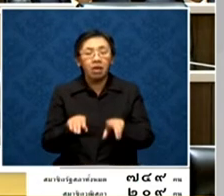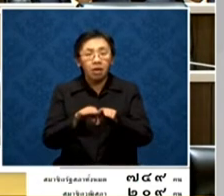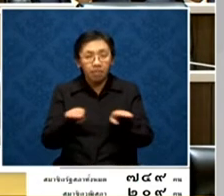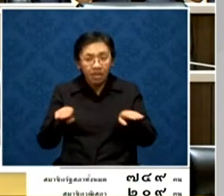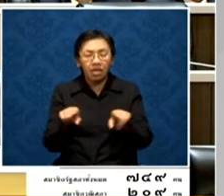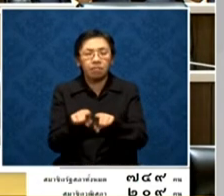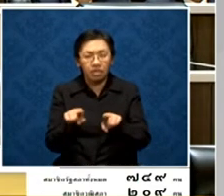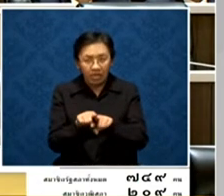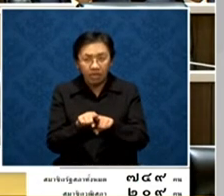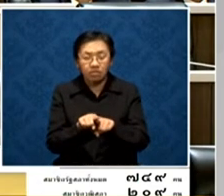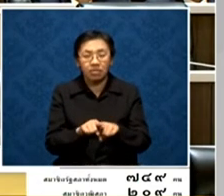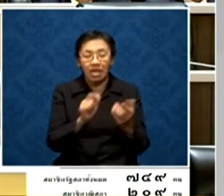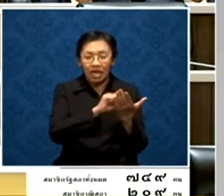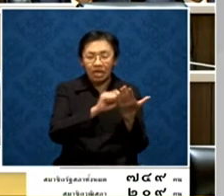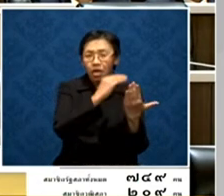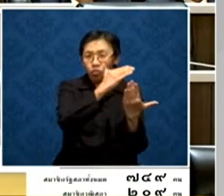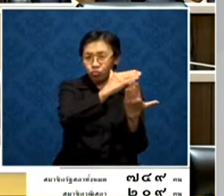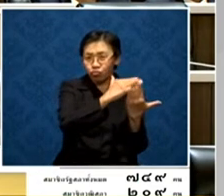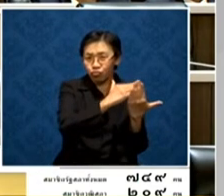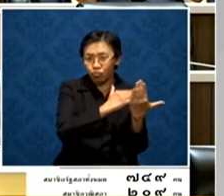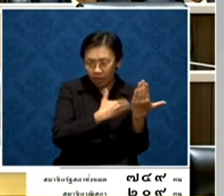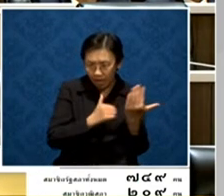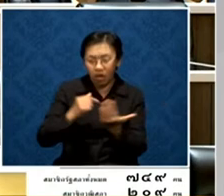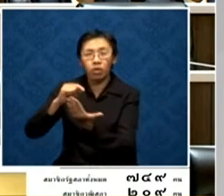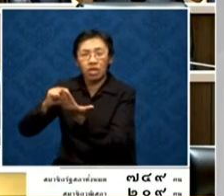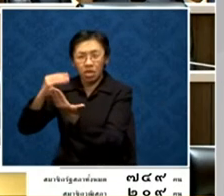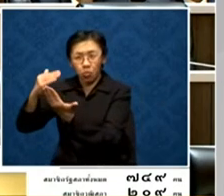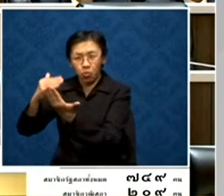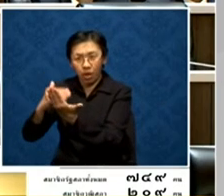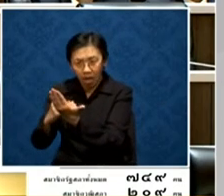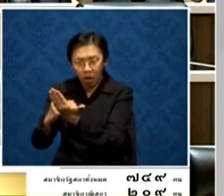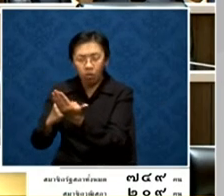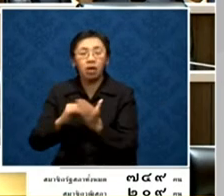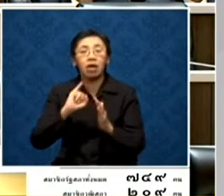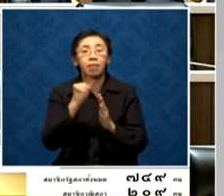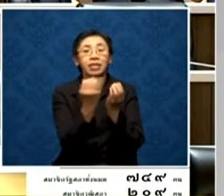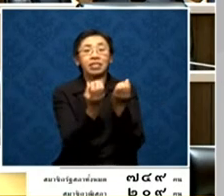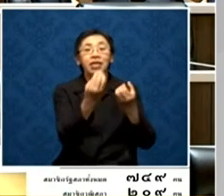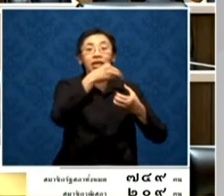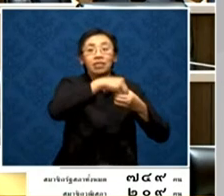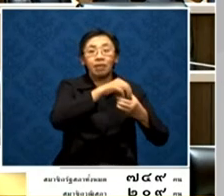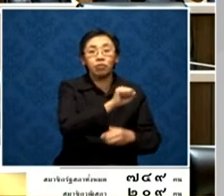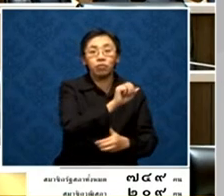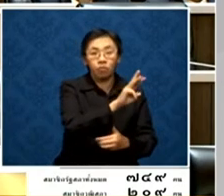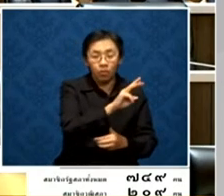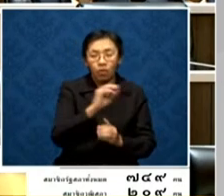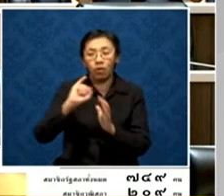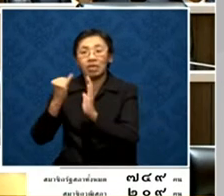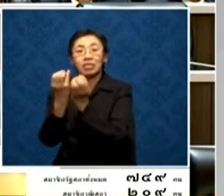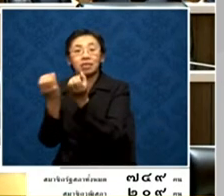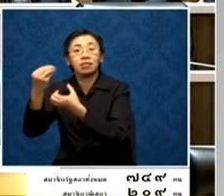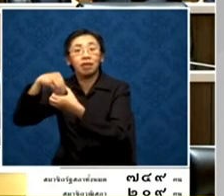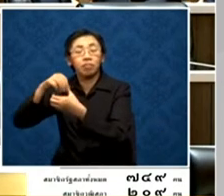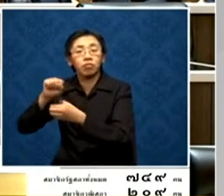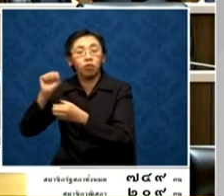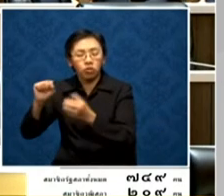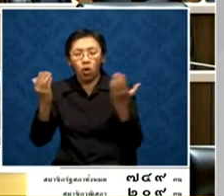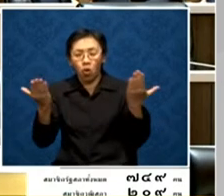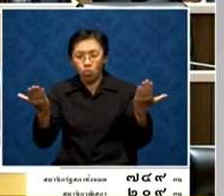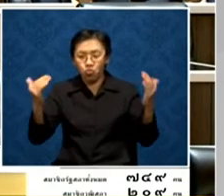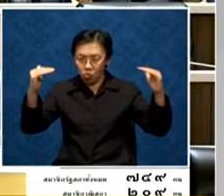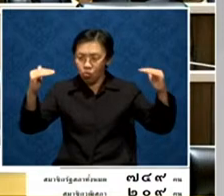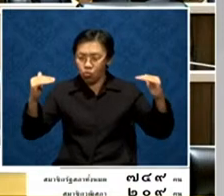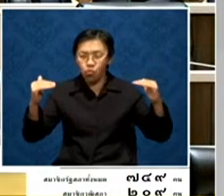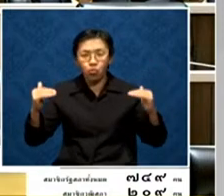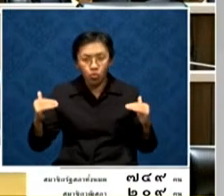ตัวเลขปรากฏขึ้นมานะฮะ ครับ คือมันเป็นกติกาที่แย่มาก ครับ ไม่มาก็นับ ครับ เว้นตาลาออกมีคนลาออกไปคนใช่ป่ะแล้วก็เ